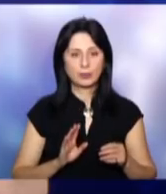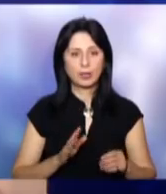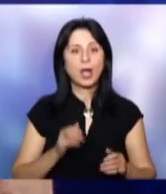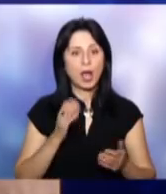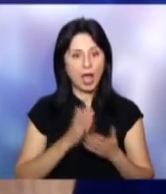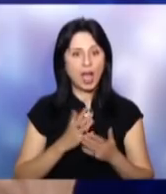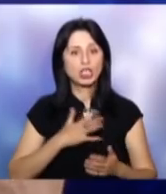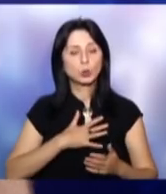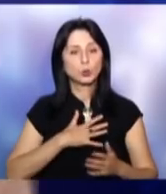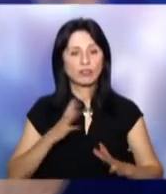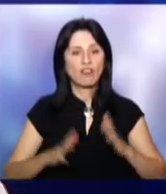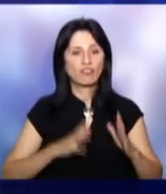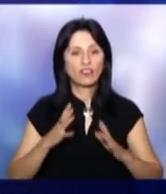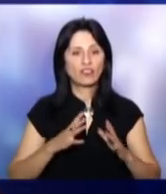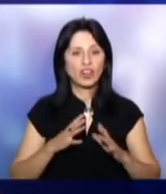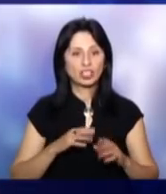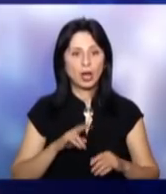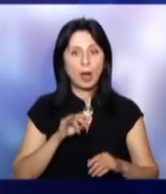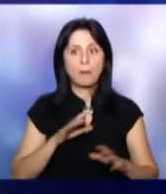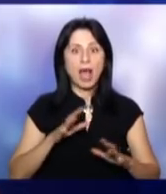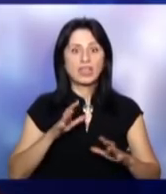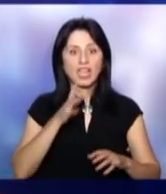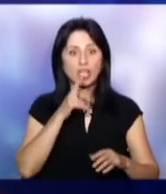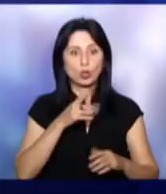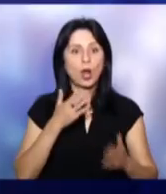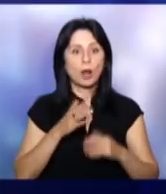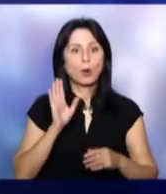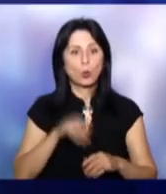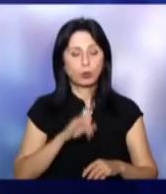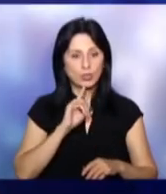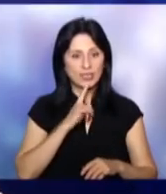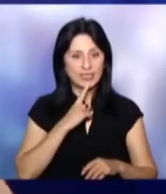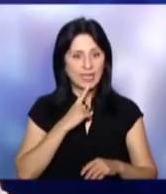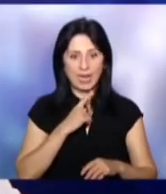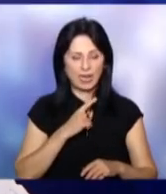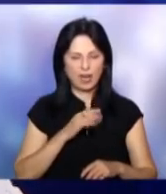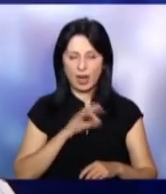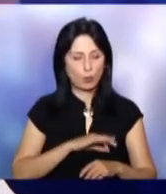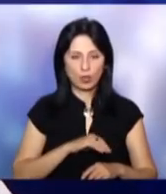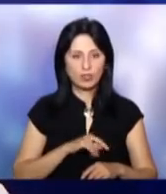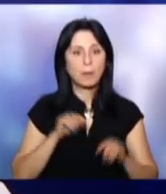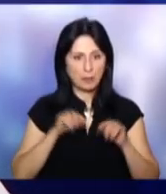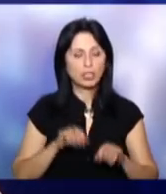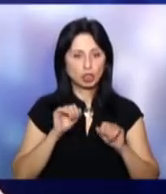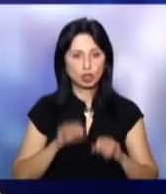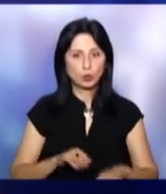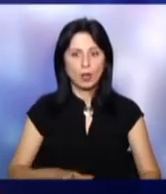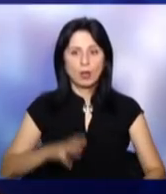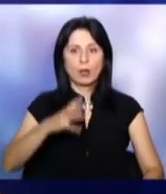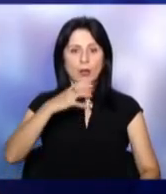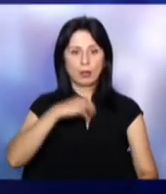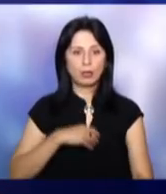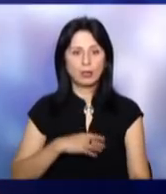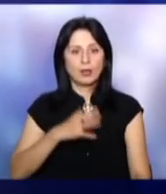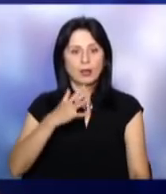უთქვითი ვარჯიშები, რომელიც უშუალოდ პანიკური შეტევისას ალბათ უფრო ძნელია გამოიყენოს ადამიანმა, თუმცა მაშინაც შეუძლია ღრმად